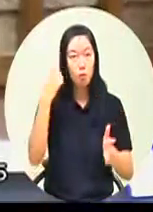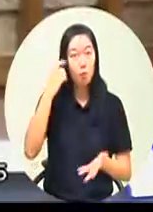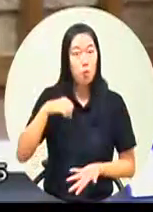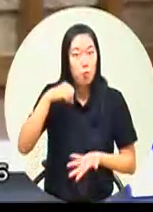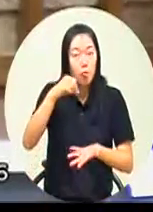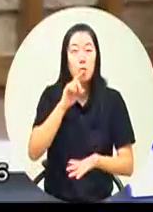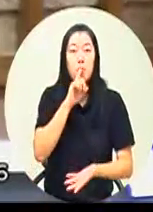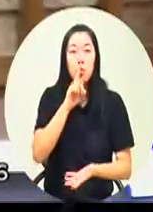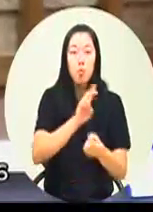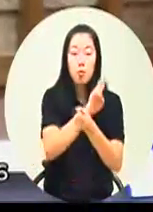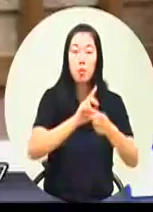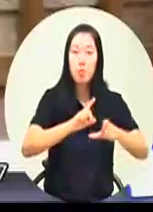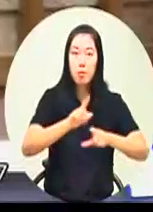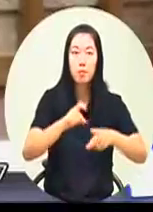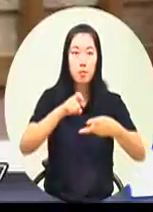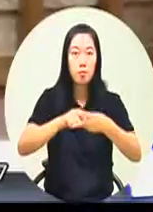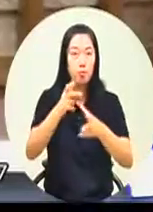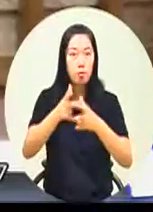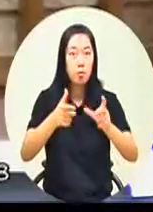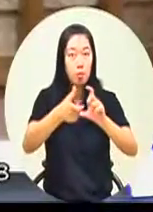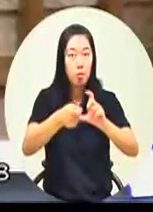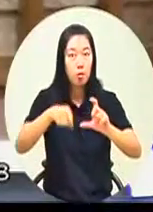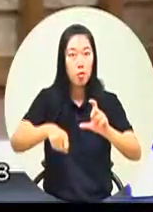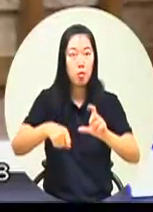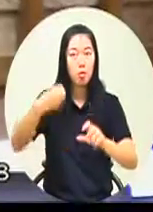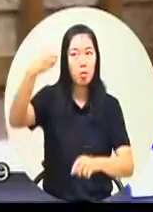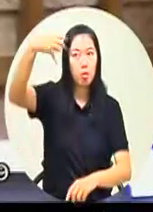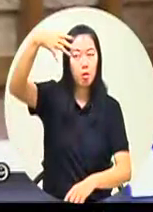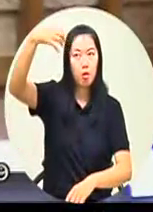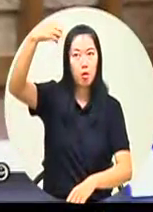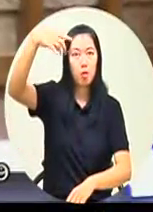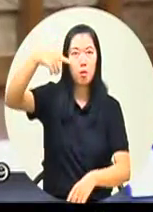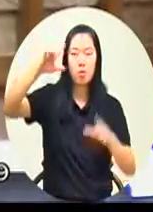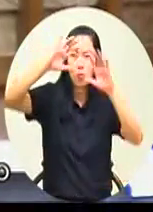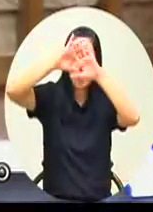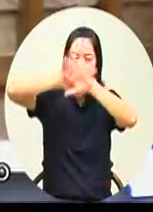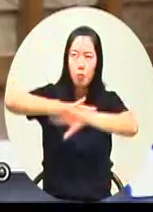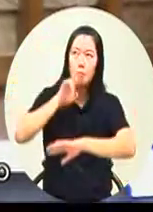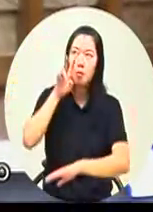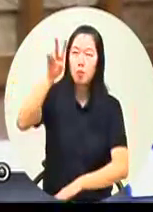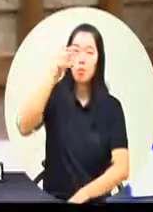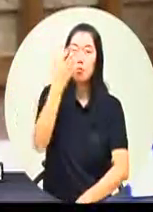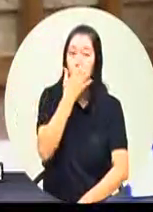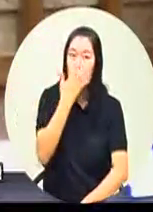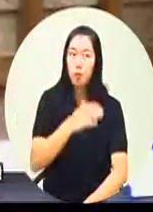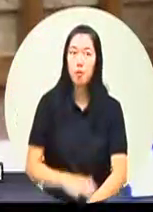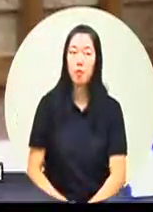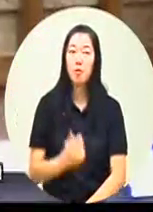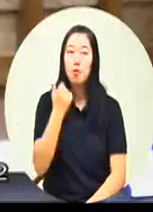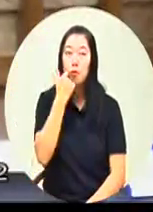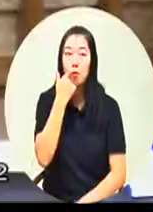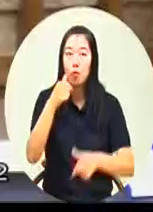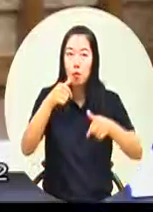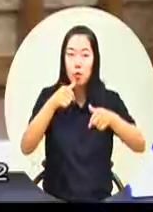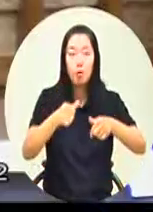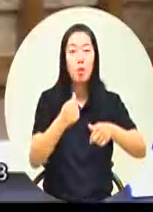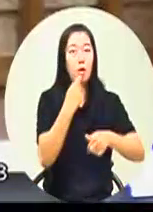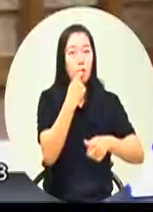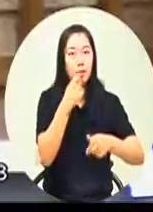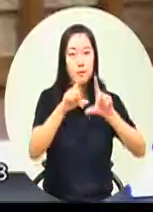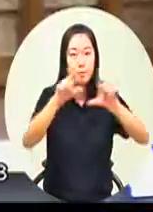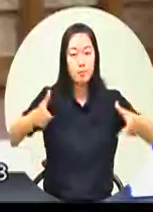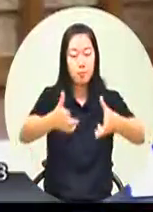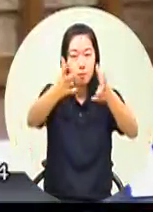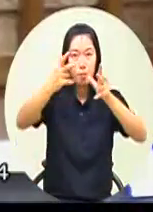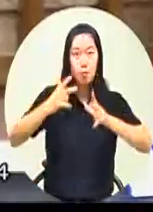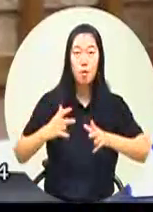林园的工业区的灯光其实晚上是很美的，如果从双园大桥那边过来的话，那如